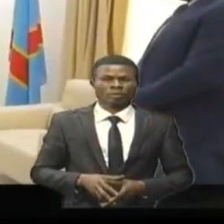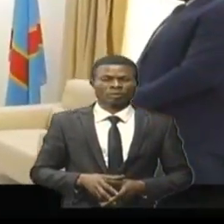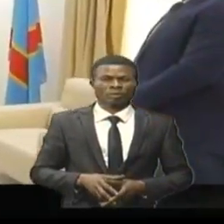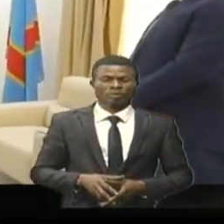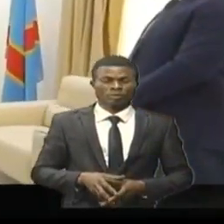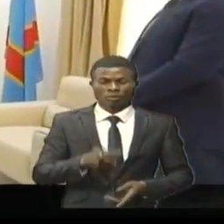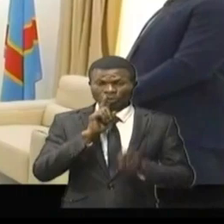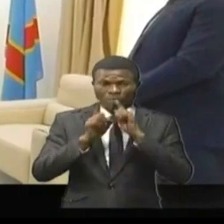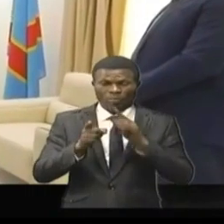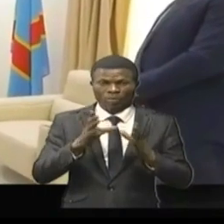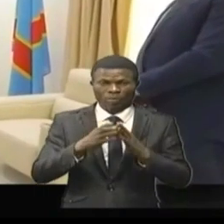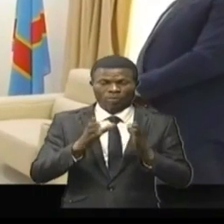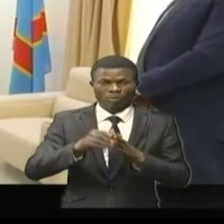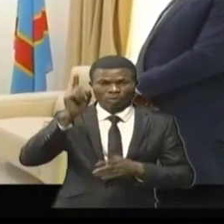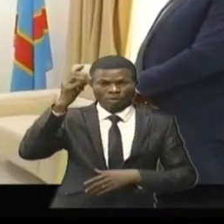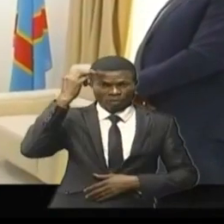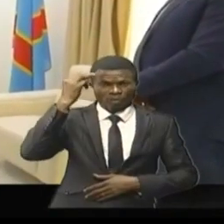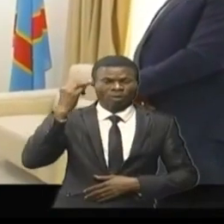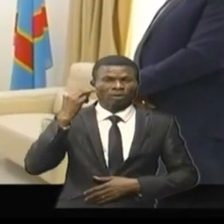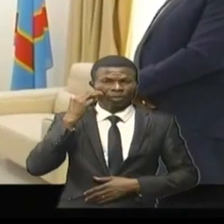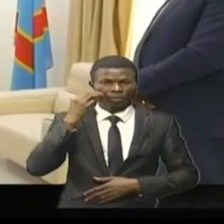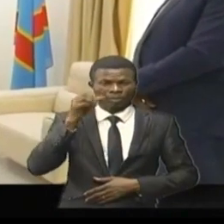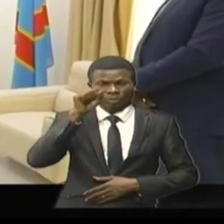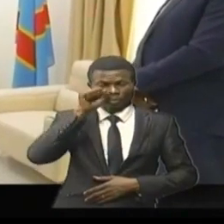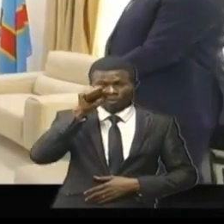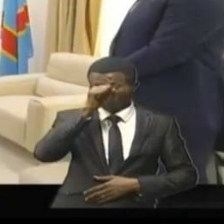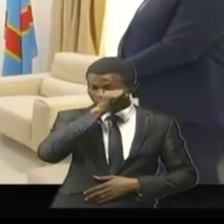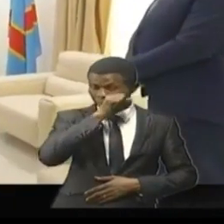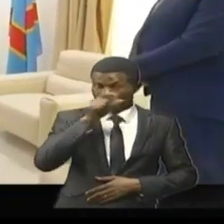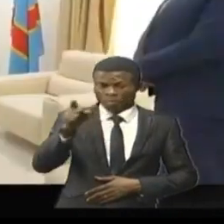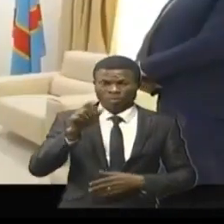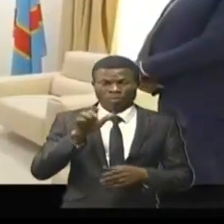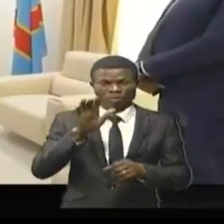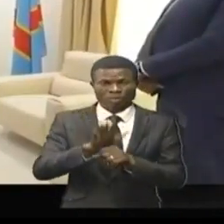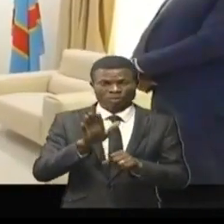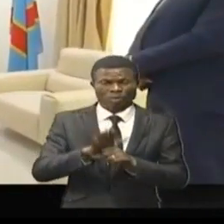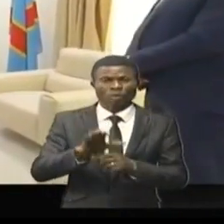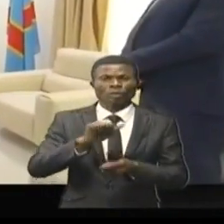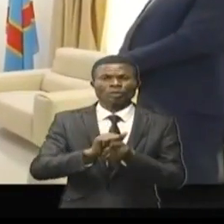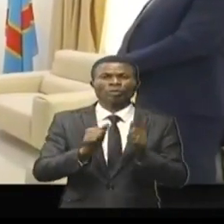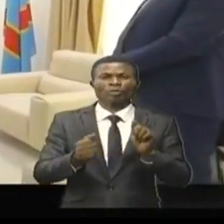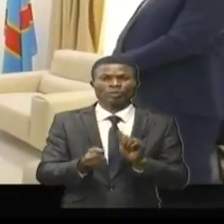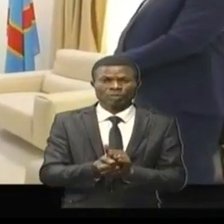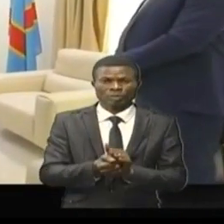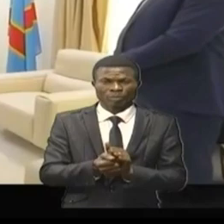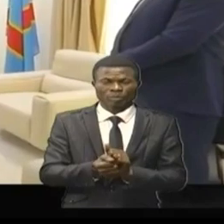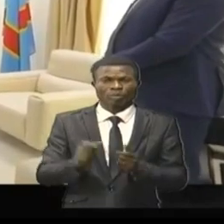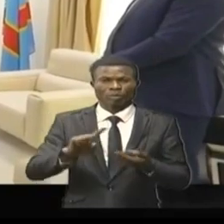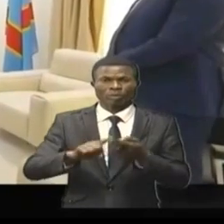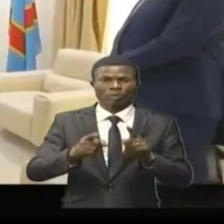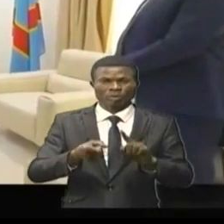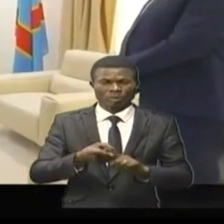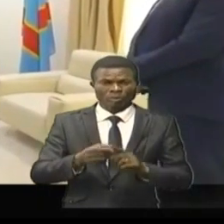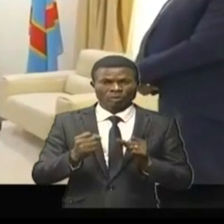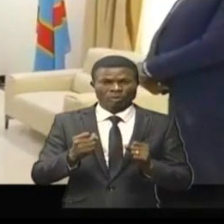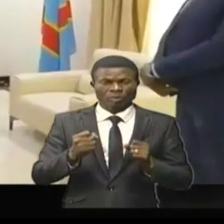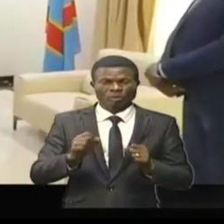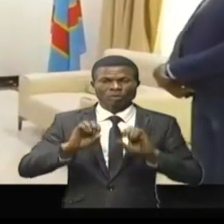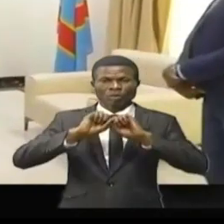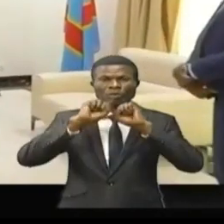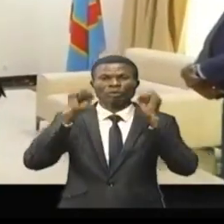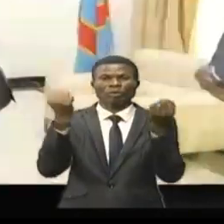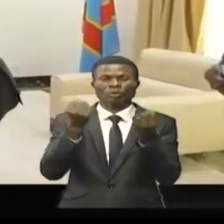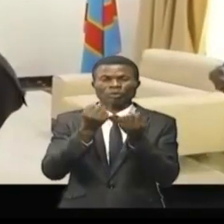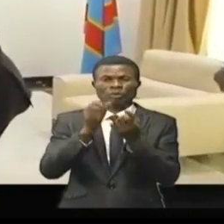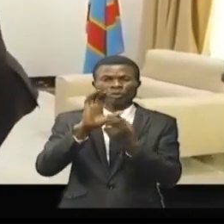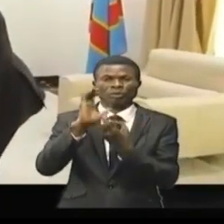Discuter avec le Premier ministre Jean-Michel Samalou-Kondé Kyenge des différentes questions liées aux relations des coopérations socio-culturelles entre